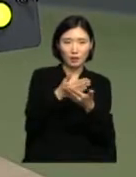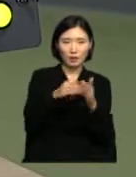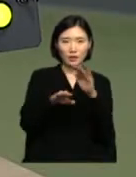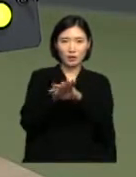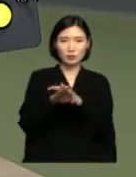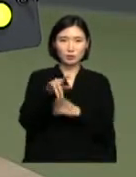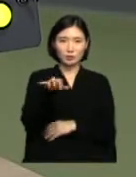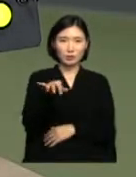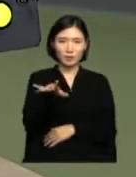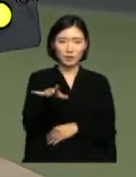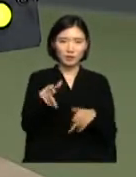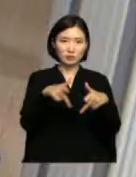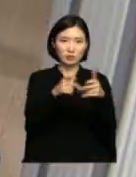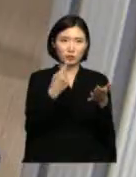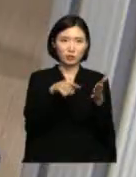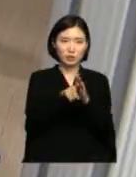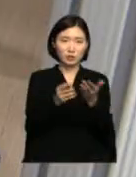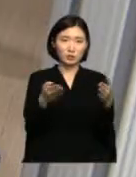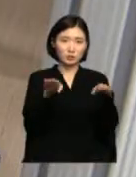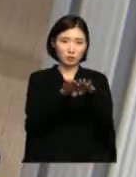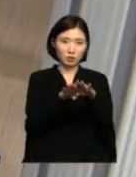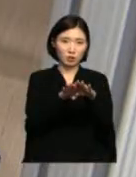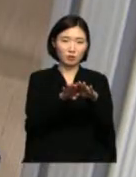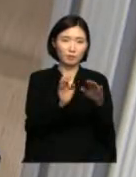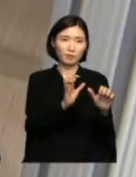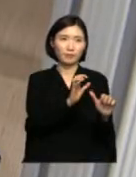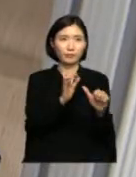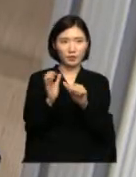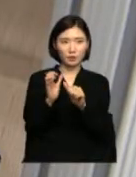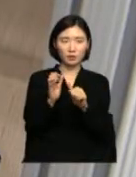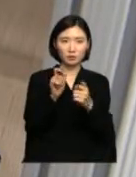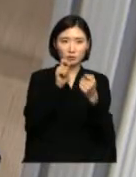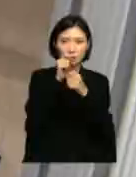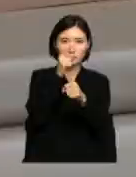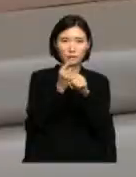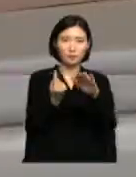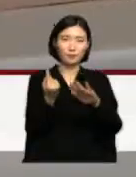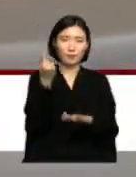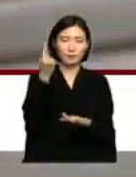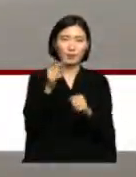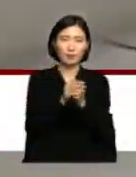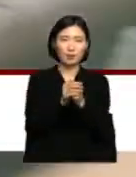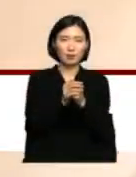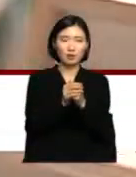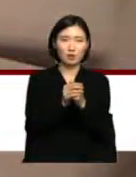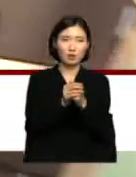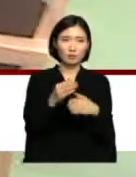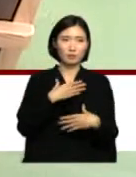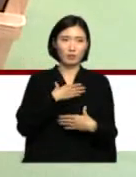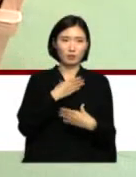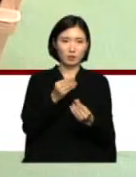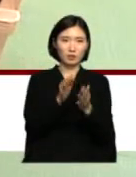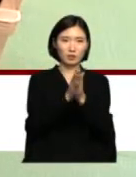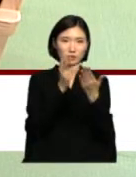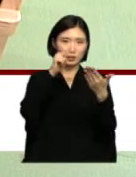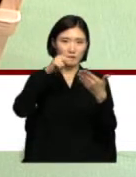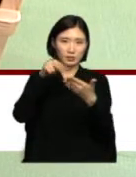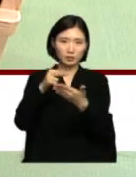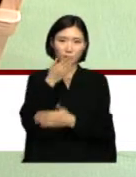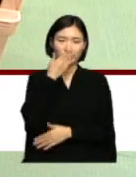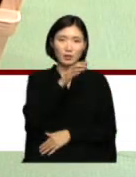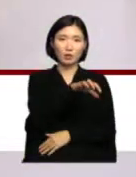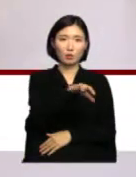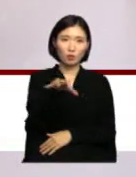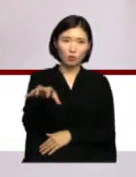키보드 등 장애인들을 위한 시설도 구비해 접근성을 향상시켰습니다. 열람실 곳곳엔 편안하게 책을 읽을 수 있는